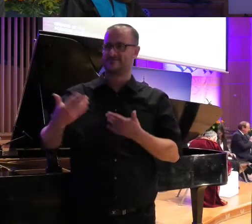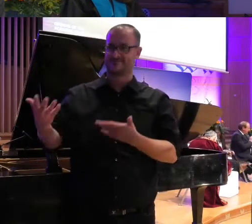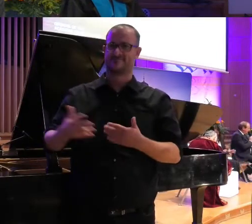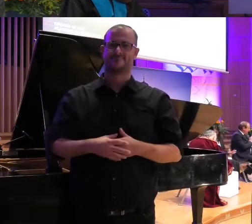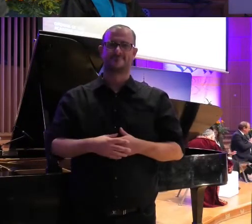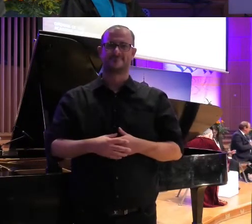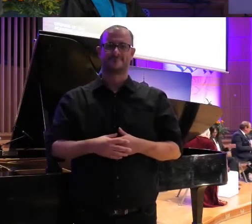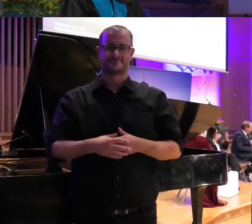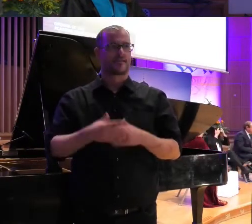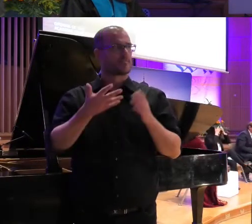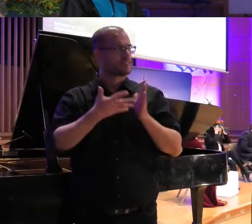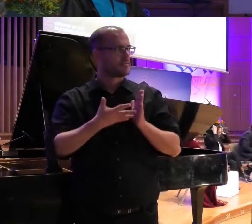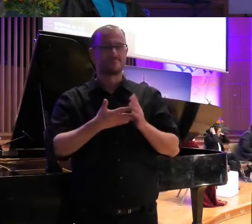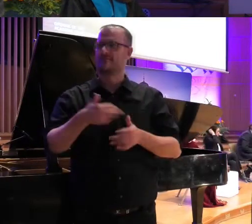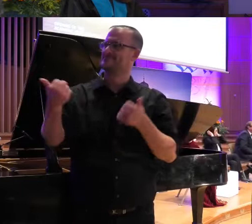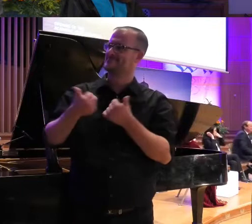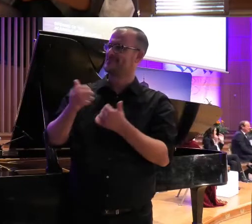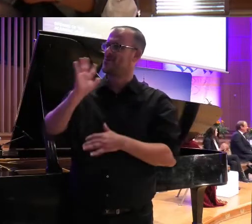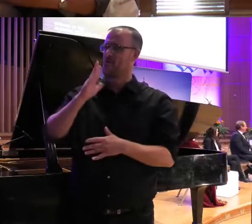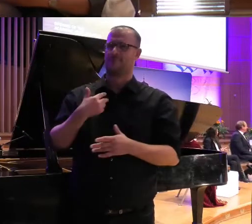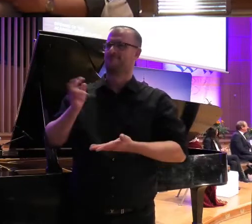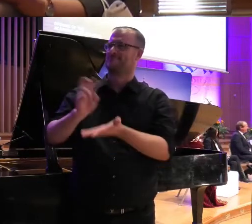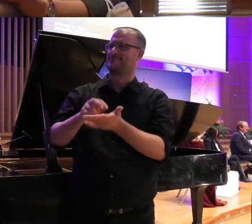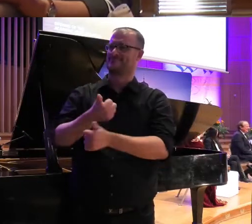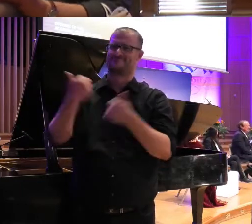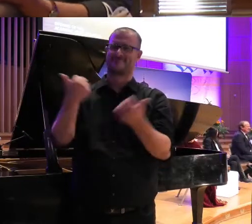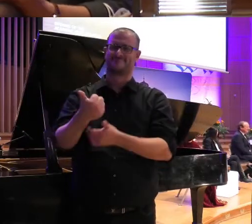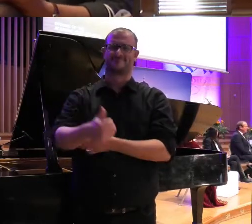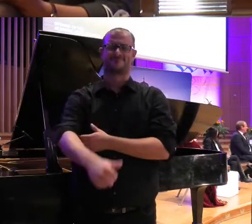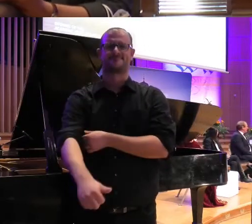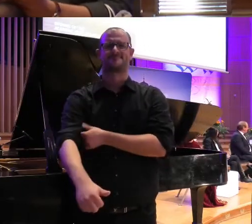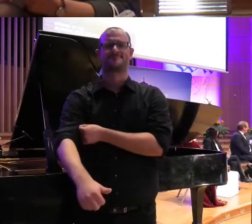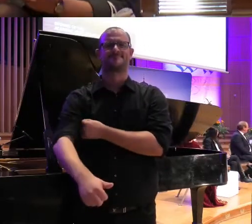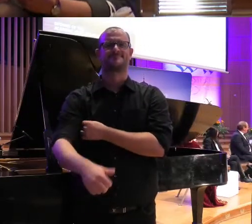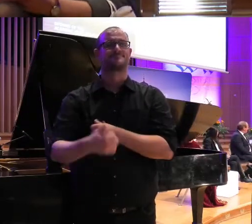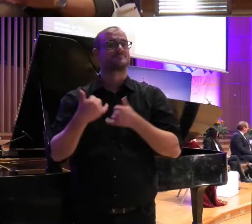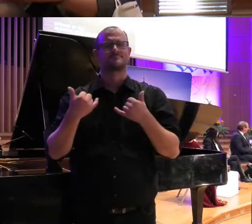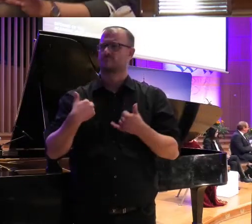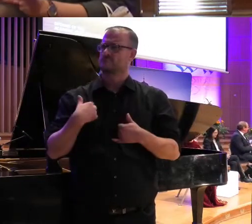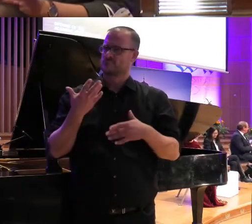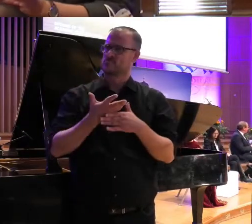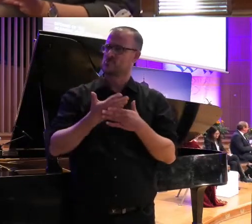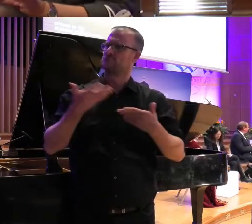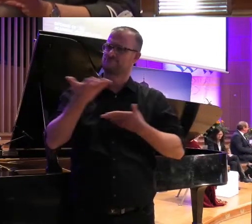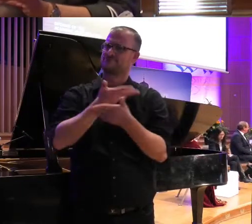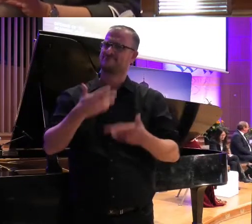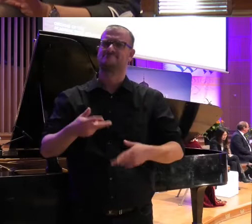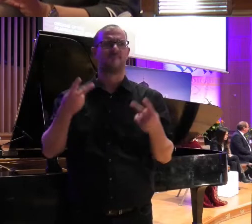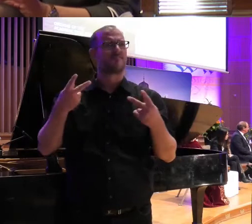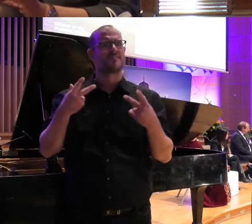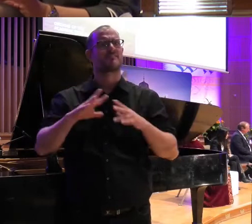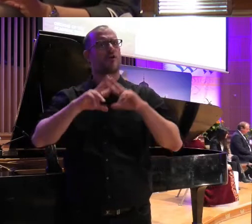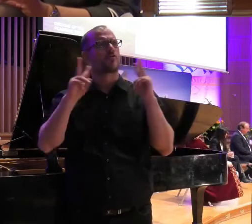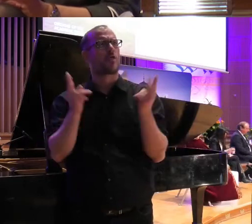ja. Test. Ah, sehr gut. Haben wir schon bestanden. Ja, wir haben uns ja gerade schon darüber unterhalten, wie wichtig es ist, globale und